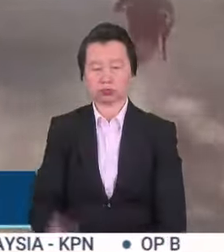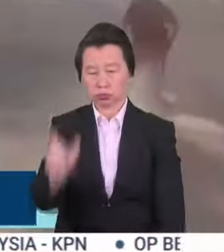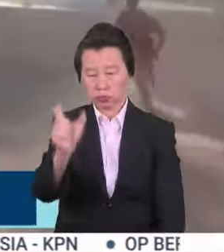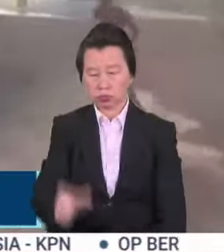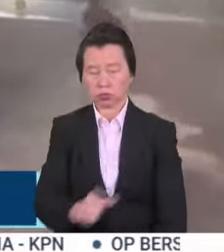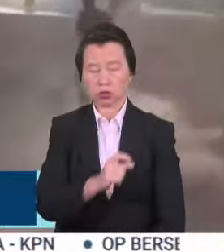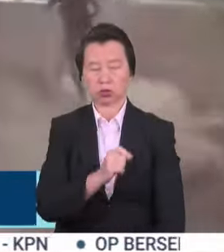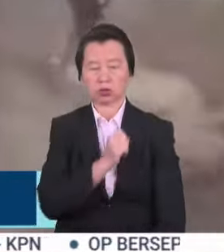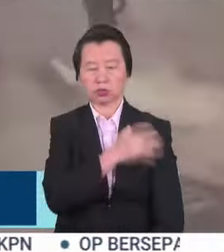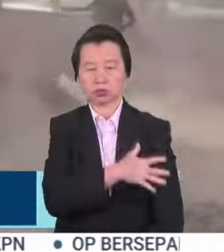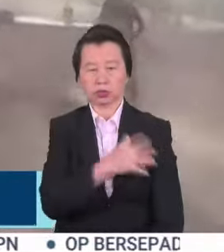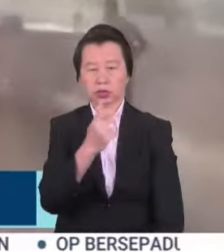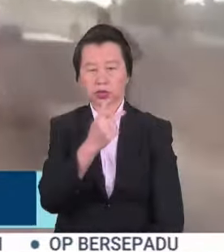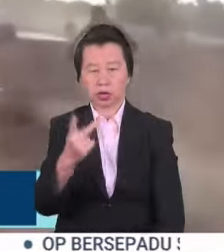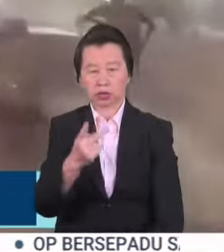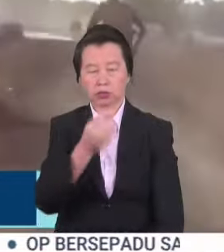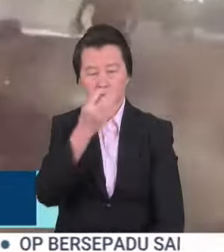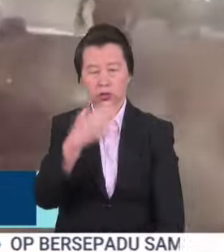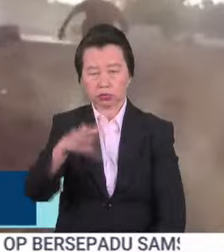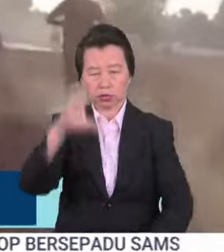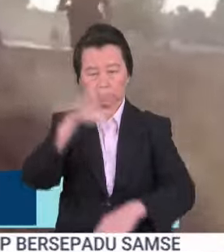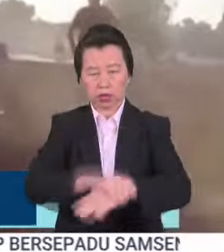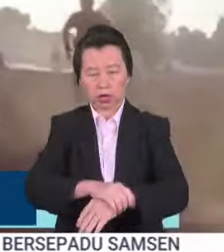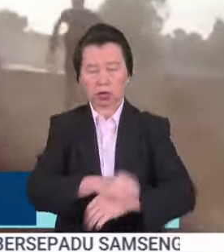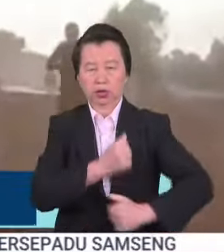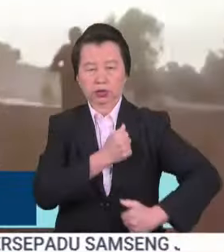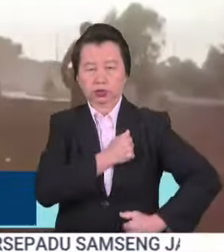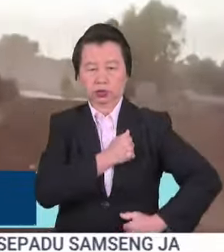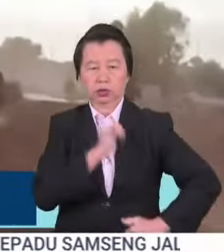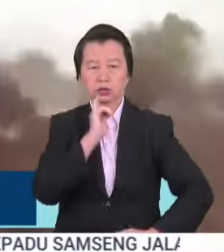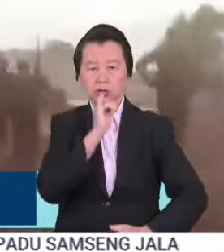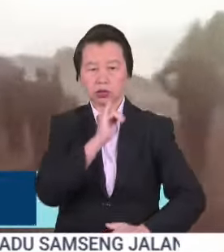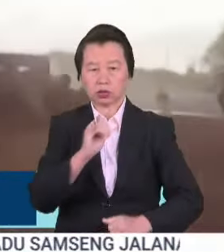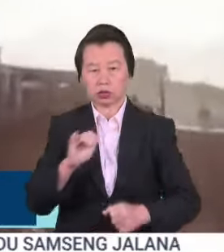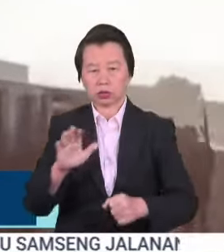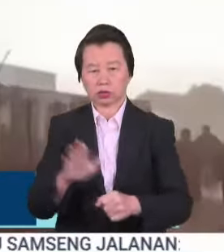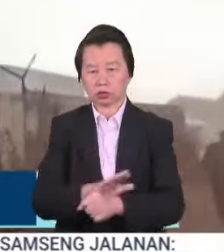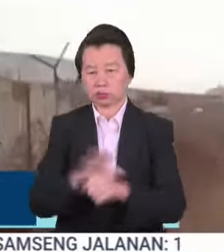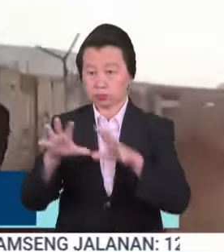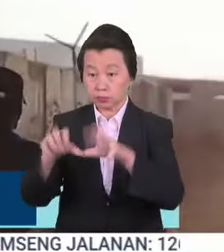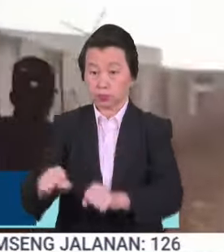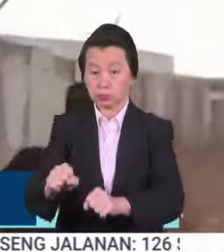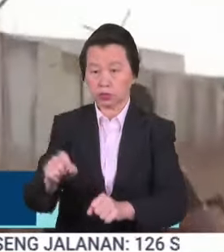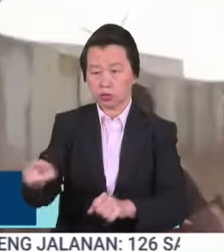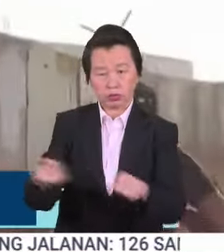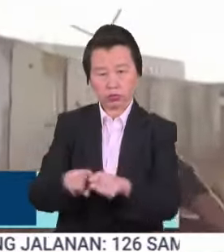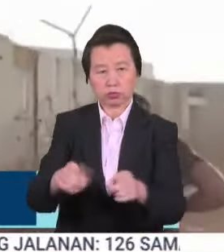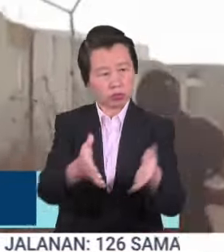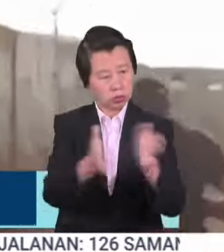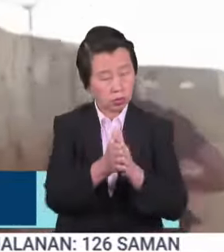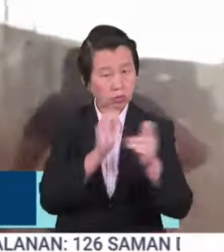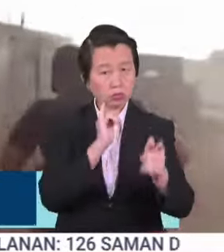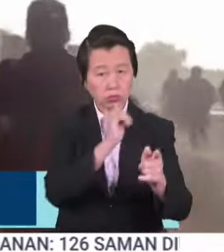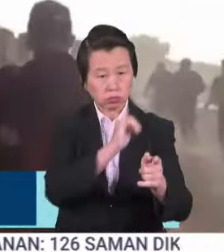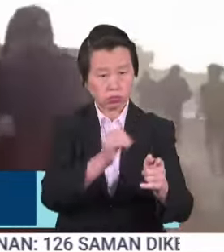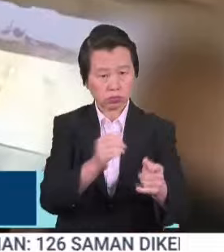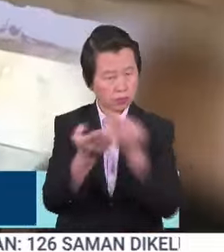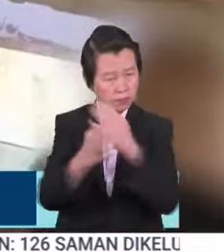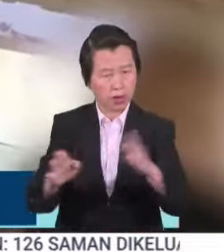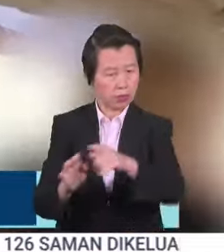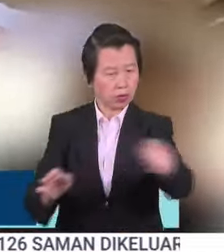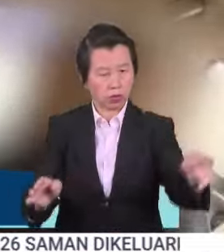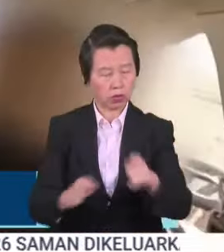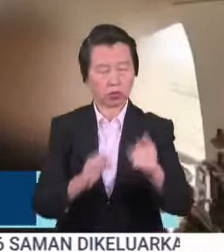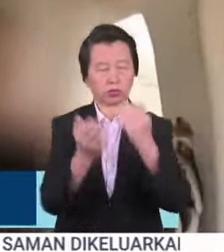Seorang pemimpin kanan Hamas memaklumkan telah menahan tentera Israel yang mencukupi. Ia sebagai menggesa Israel membebaskan semua